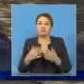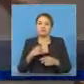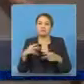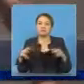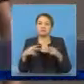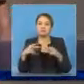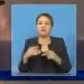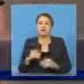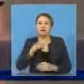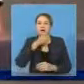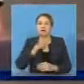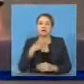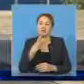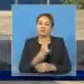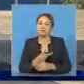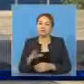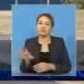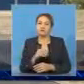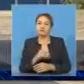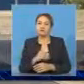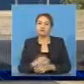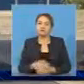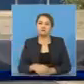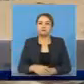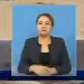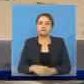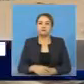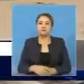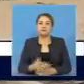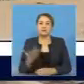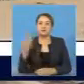надзора. Аксакал следит за всем, что происходит.